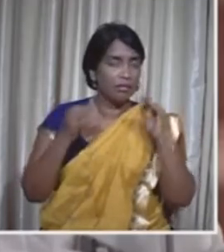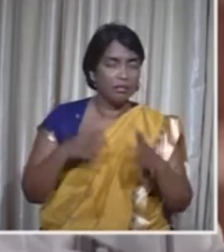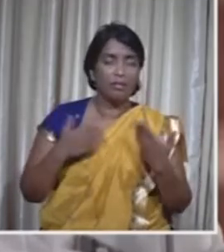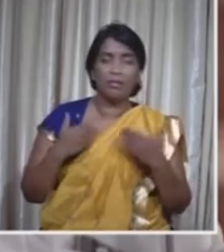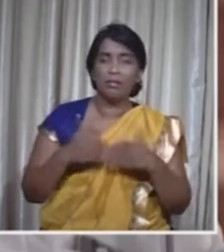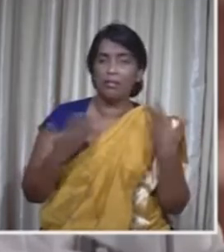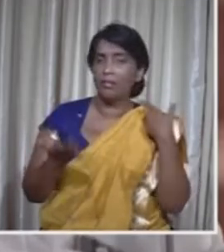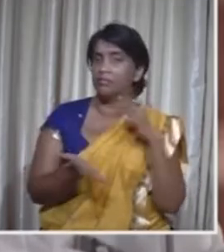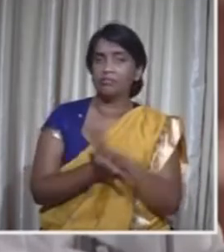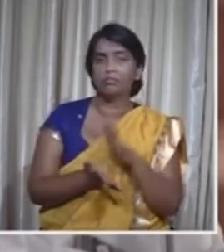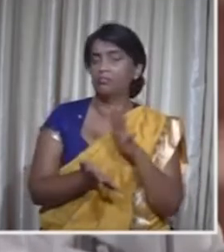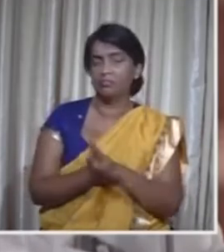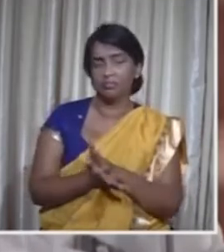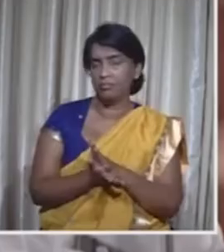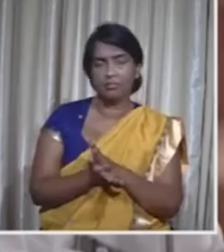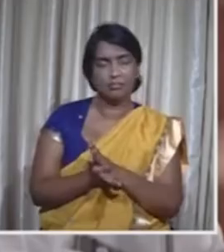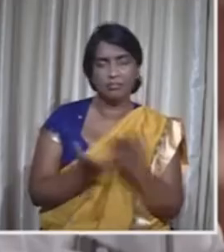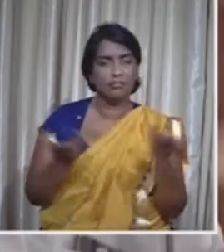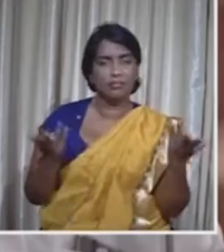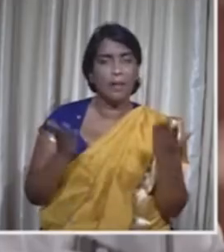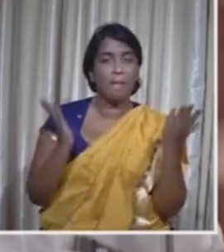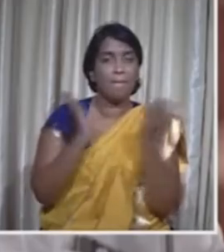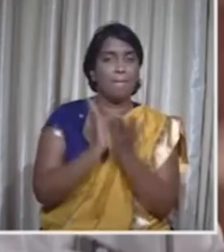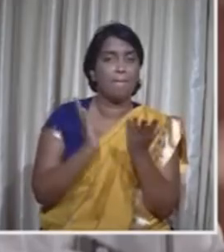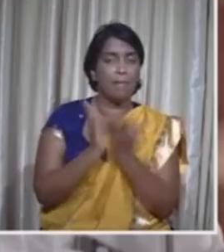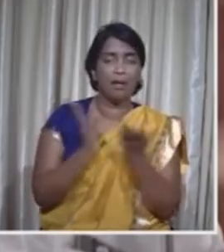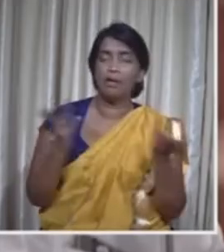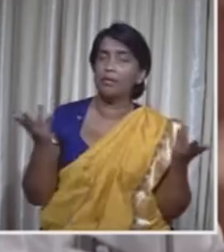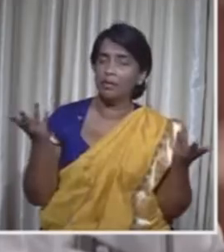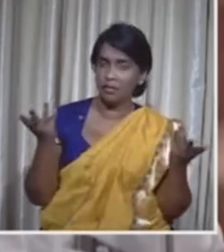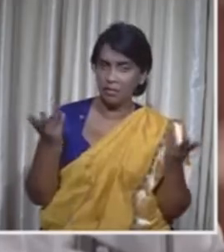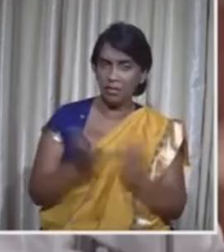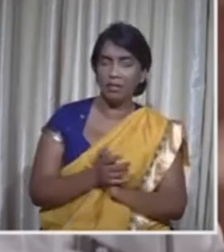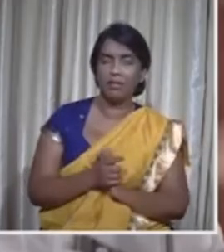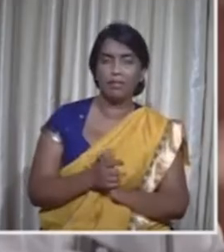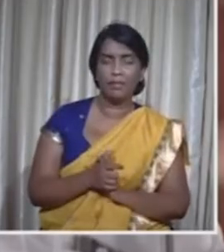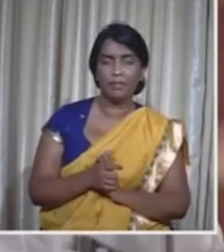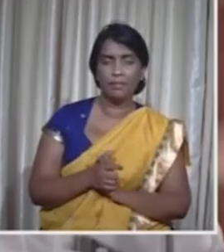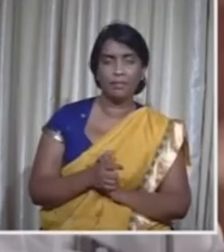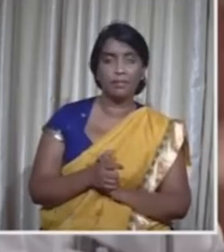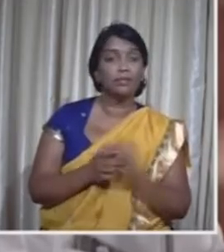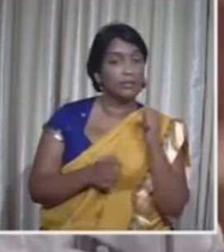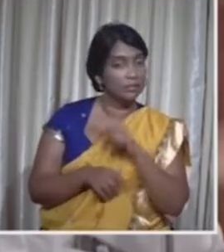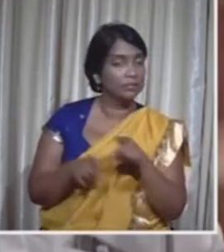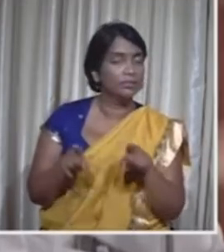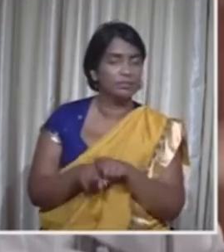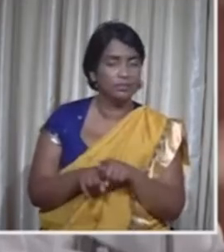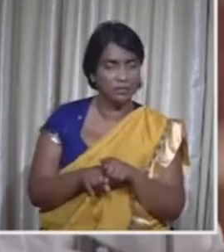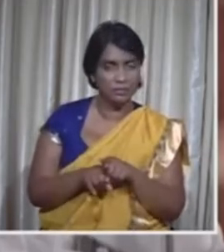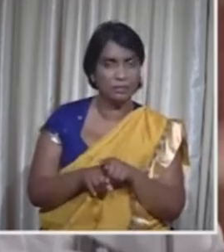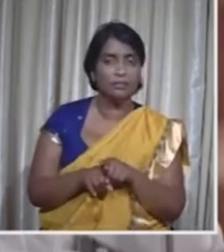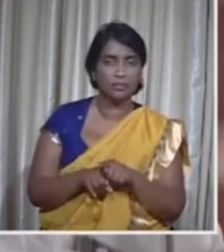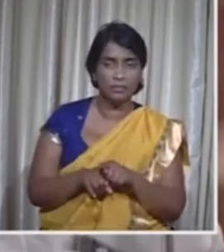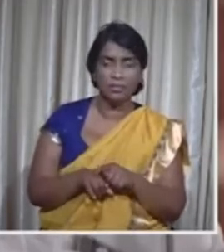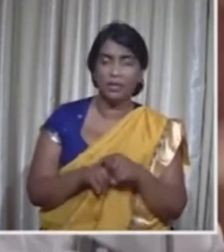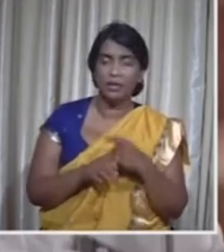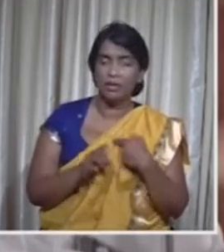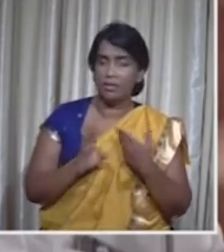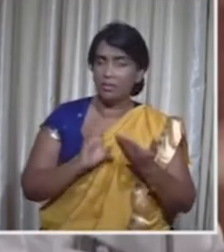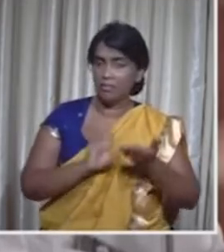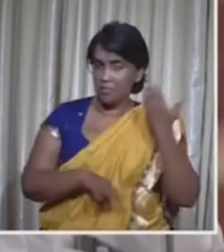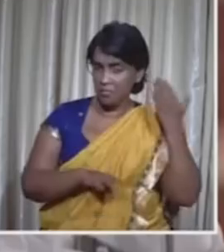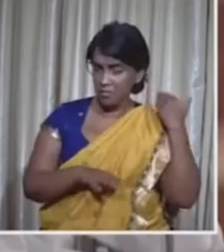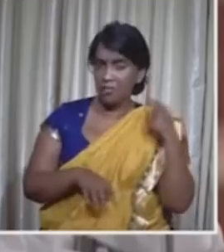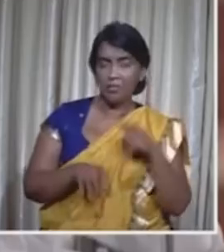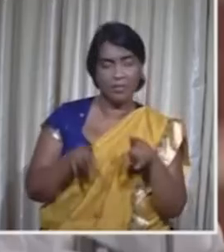நிற்கிறார்கள். ஆனால் இதை தமிழ் மக்கள் பல ஆண்டுகளுக்கு முதலே அனுபவித்தவர்கள். இலங்கையிலே 1987 இந்திய